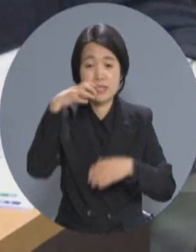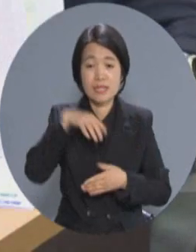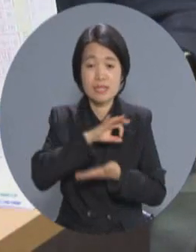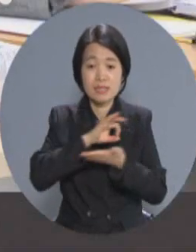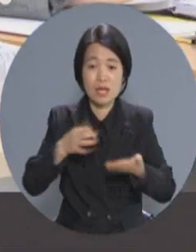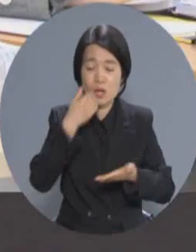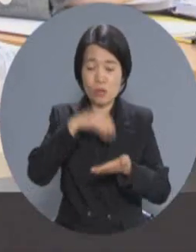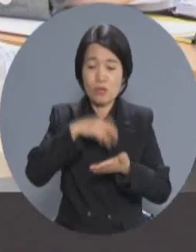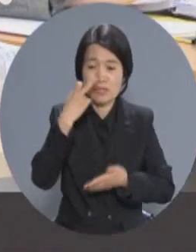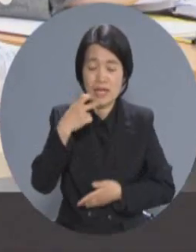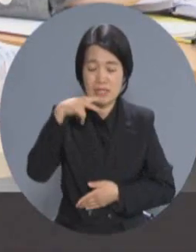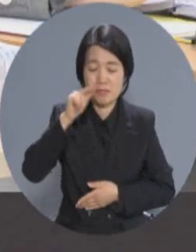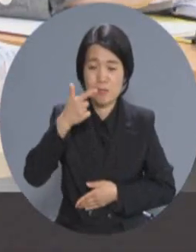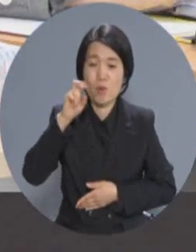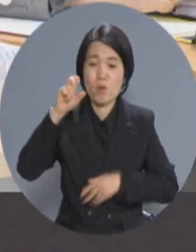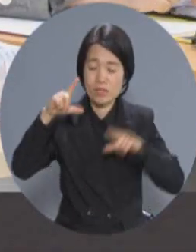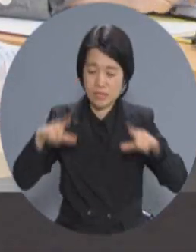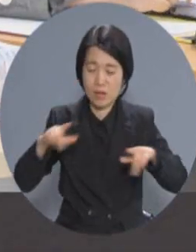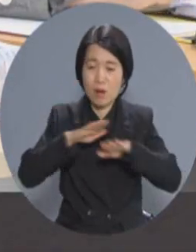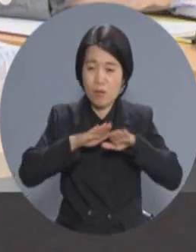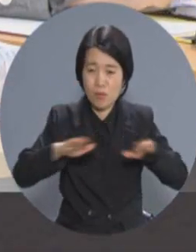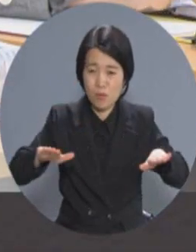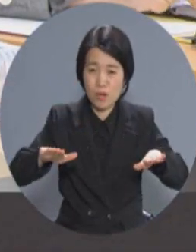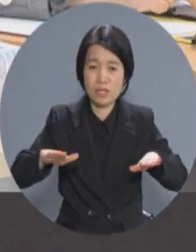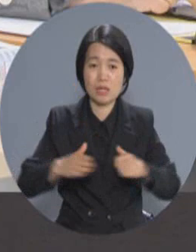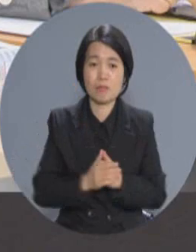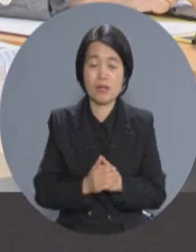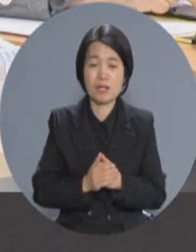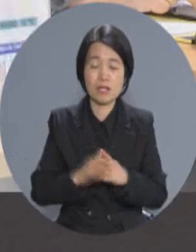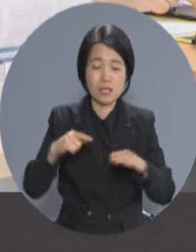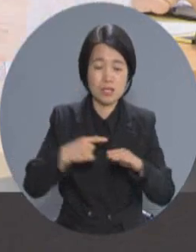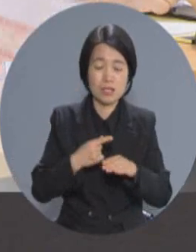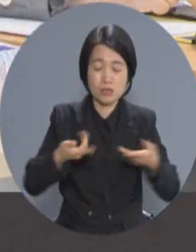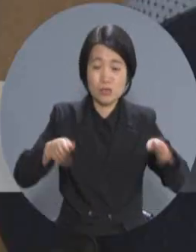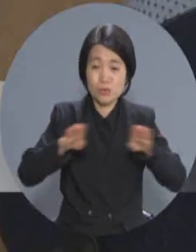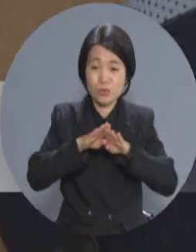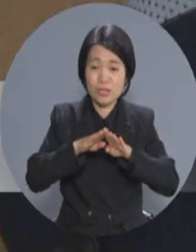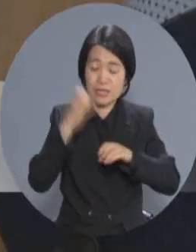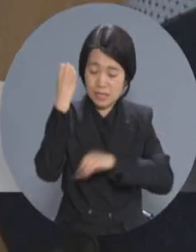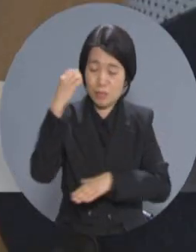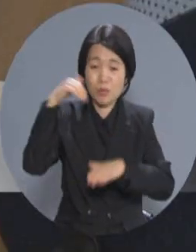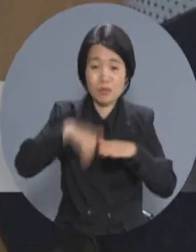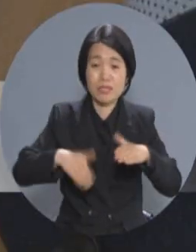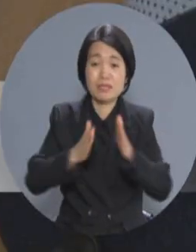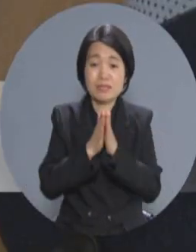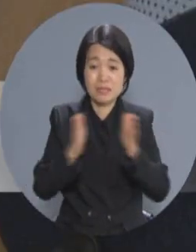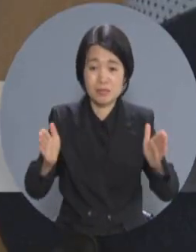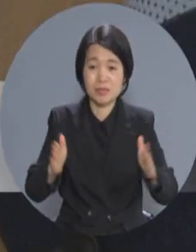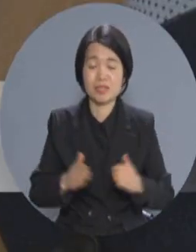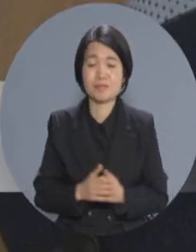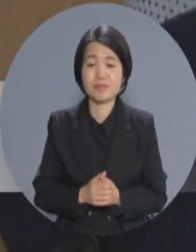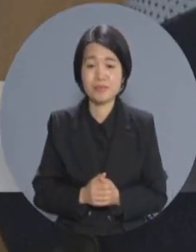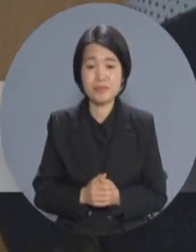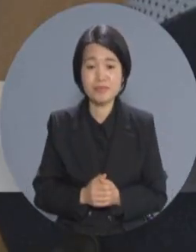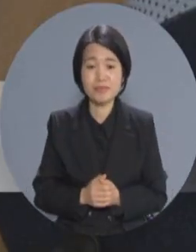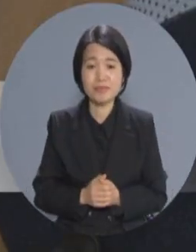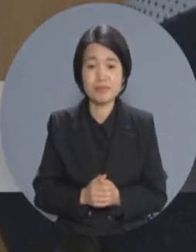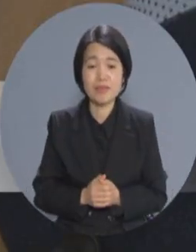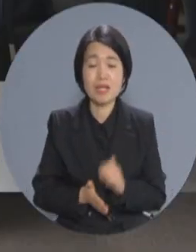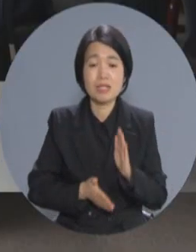사용될 돌산 진모지구의 평탄화 우수관 설치 등 기반공사도 본격 시작될 예정입니다